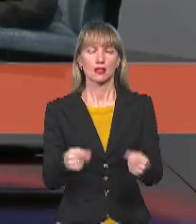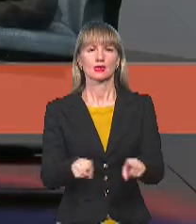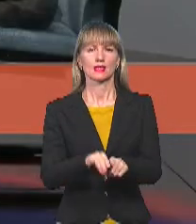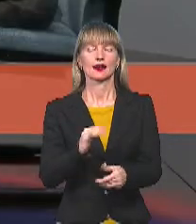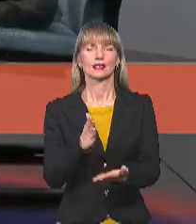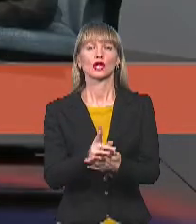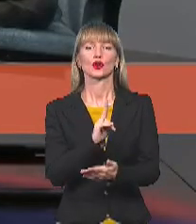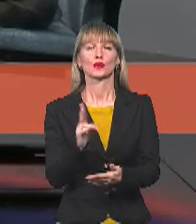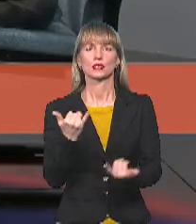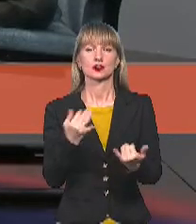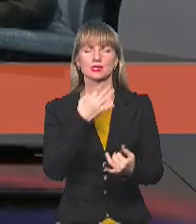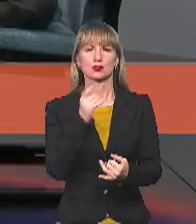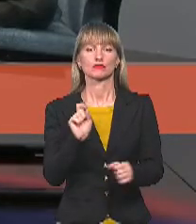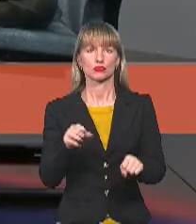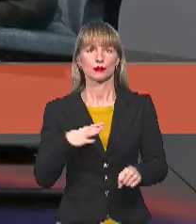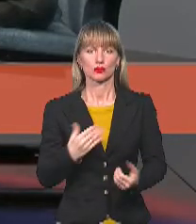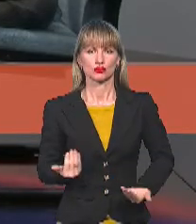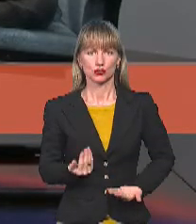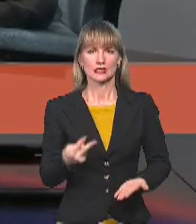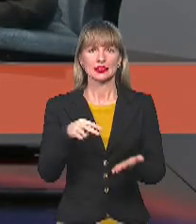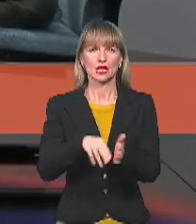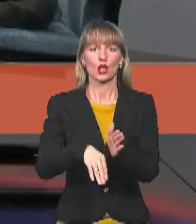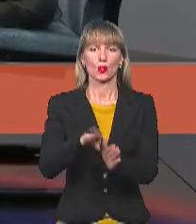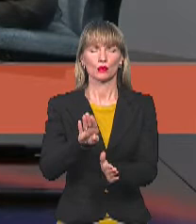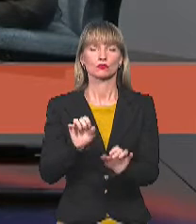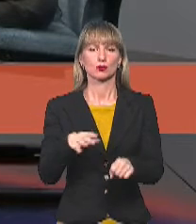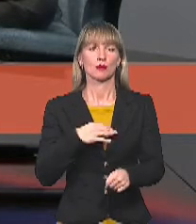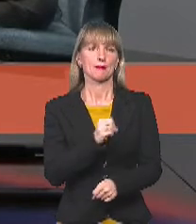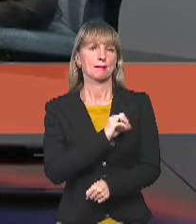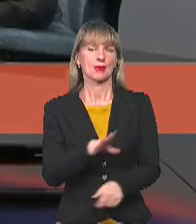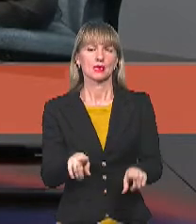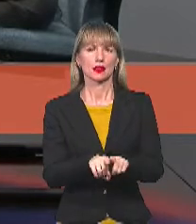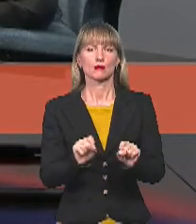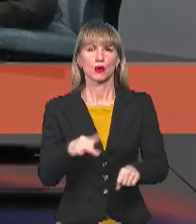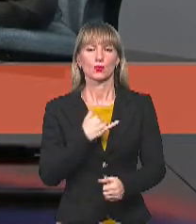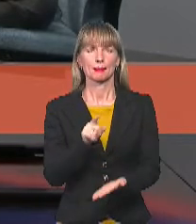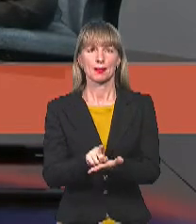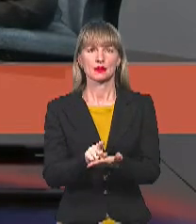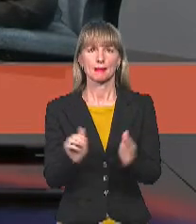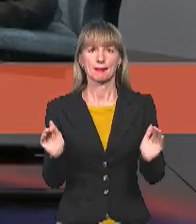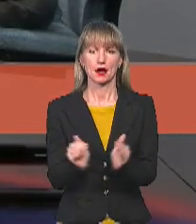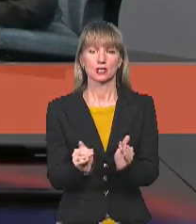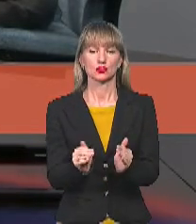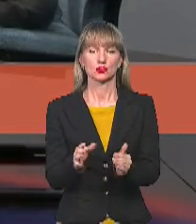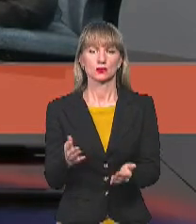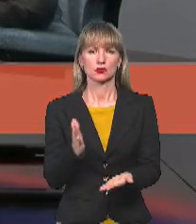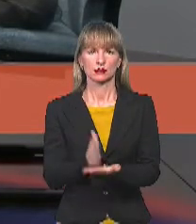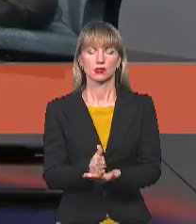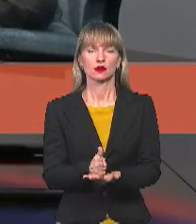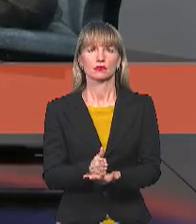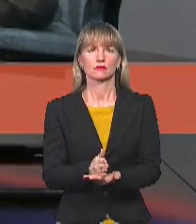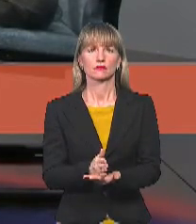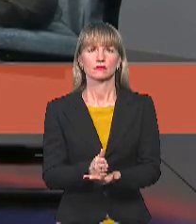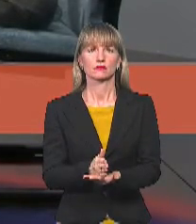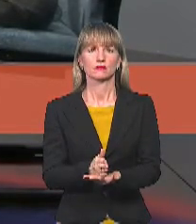Хто мені зараз скаже, що може ми жити стали краще? Може ми такі заможні стали? Може у нас пенсіонерів менше стало? Ну,